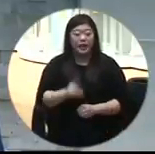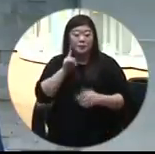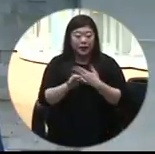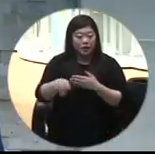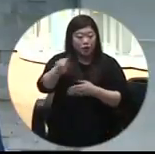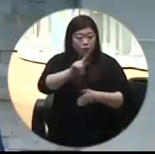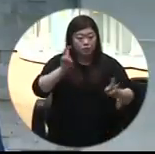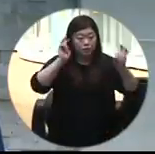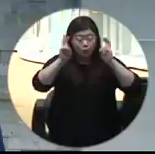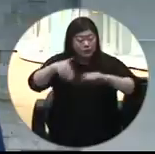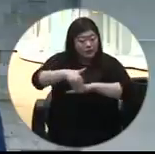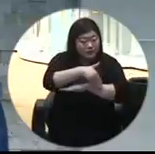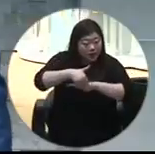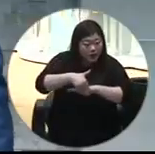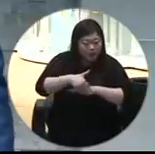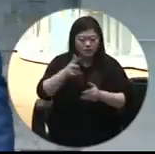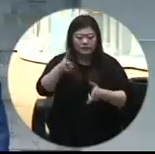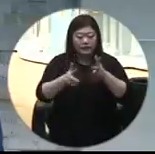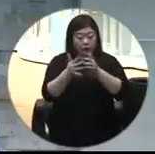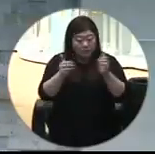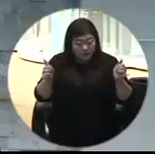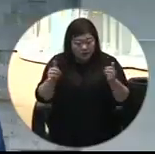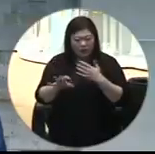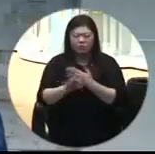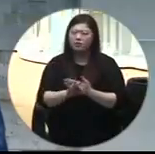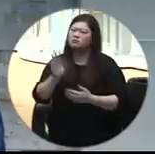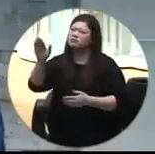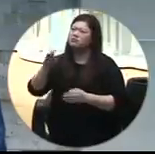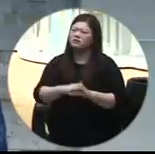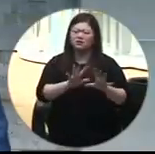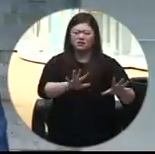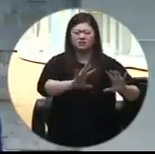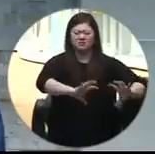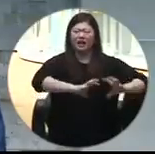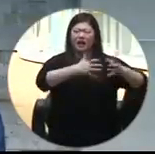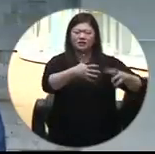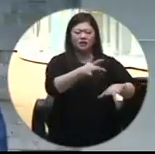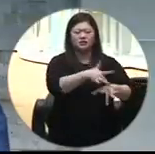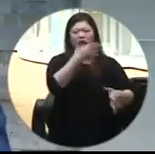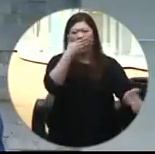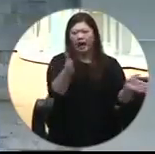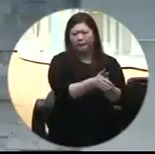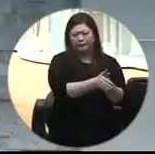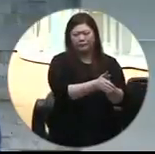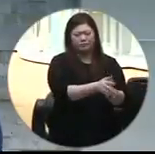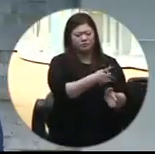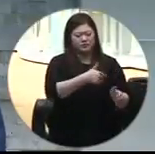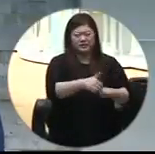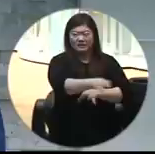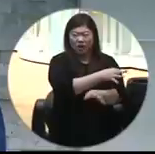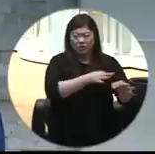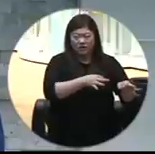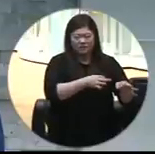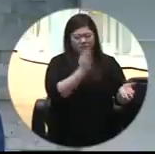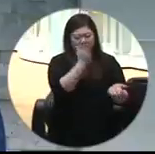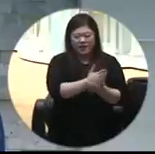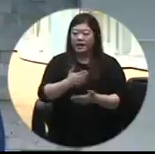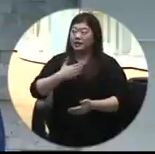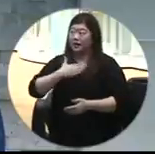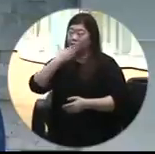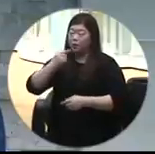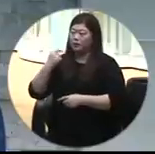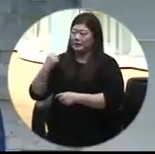이 프리메이션, 사단이 완전히 문화를 다 잡아버린, 경제를 잡아버린 이 경제를 나를 통하여